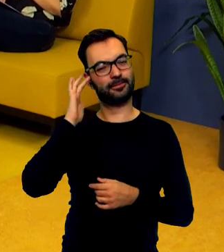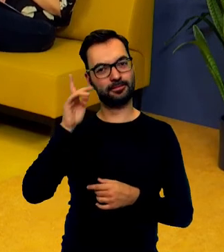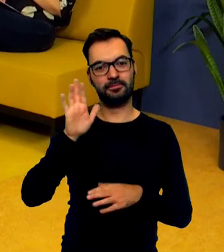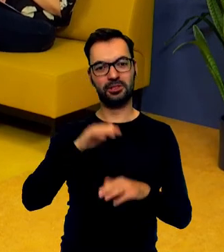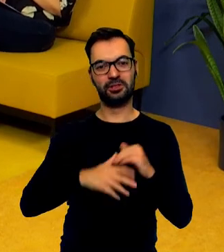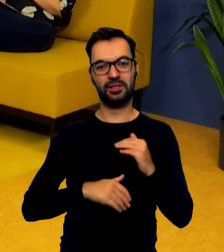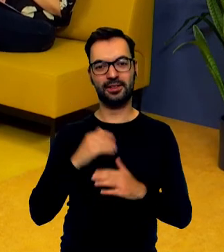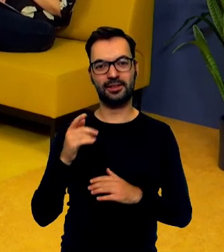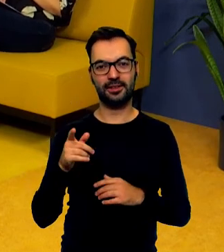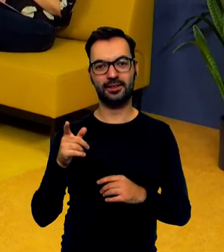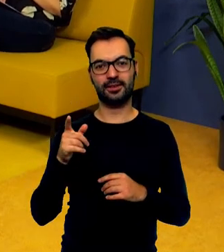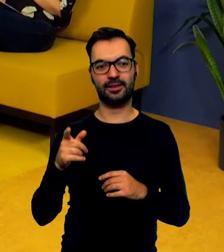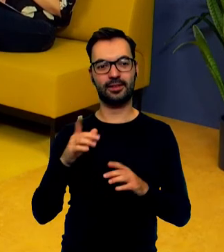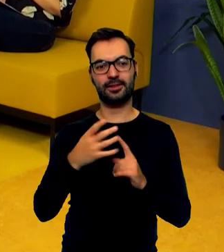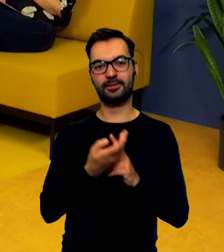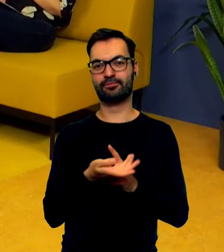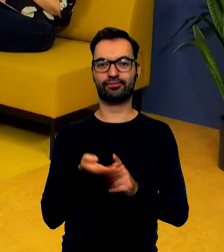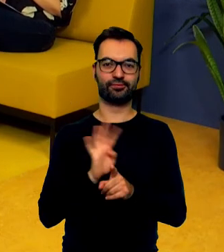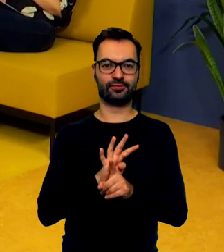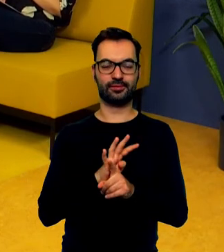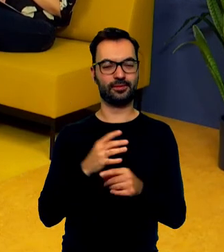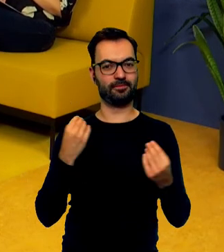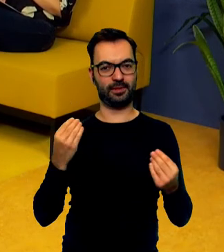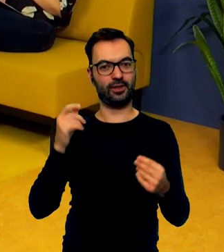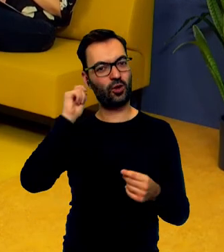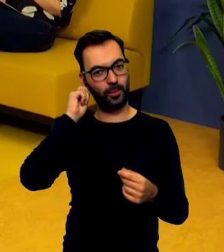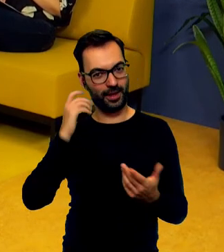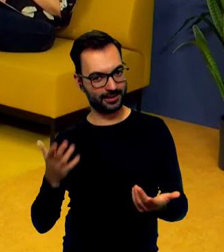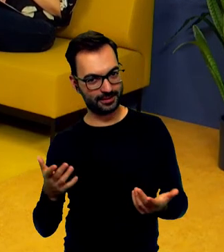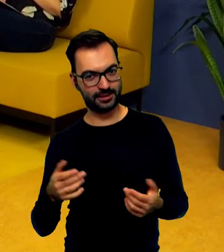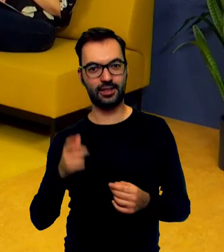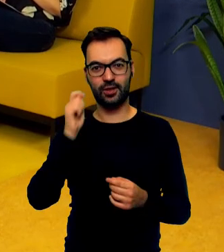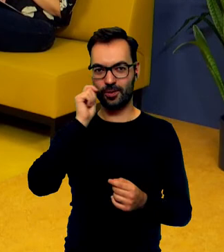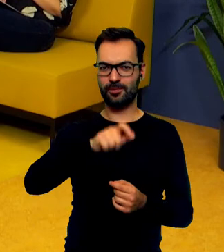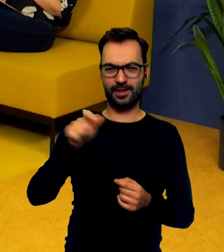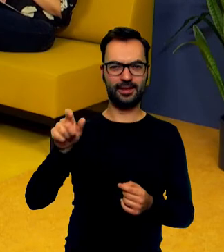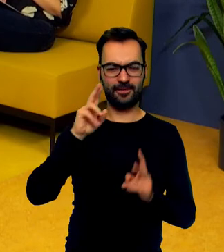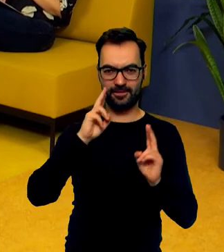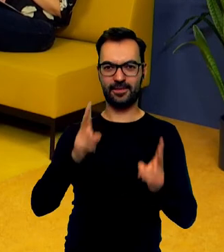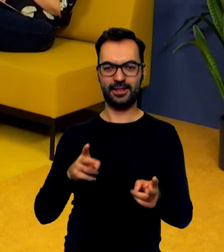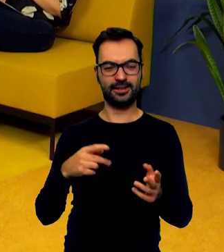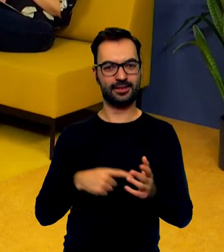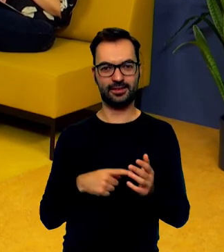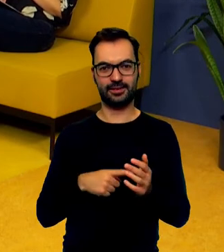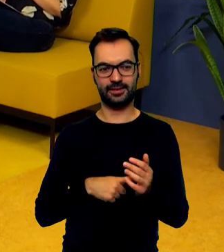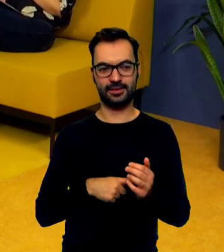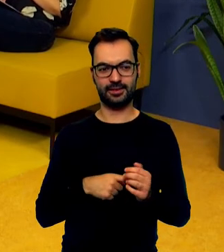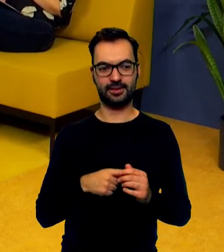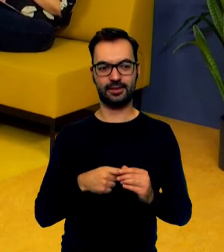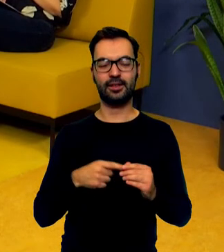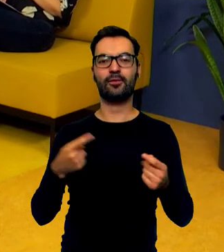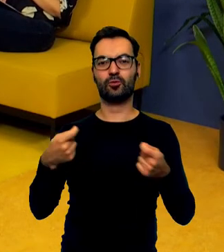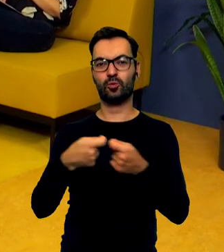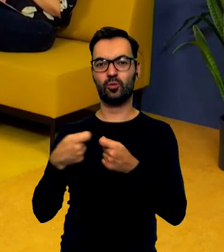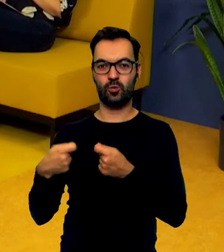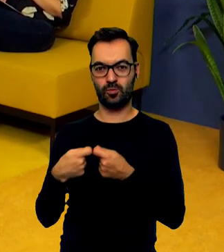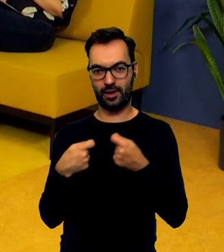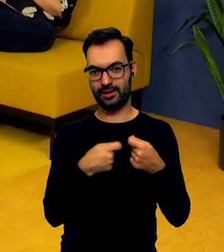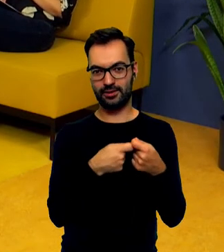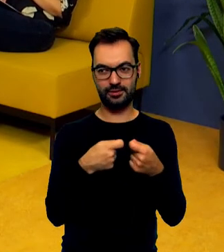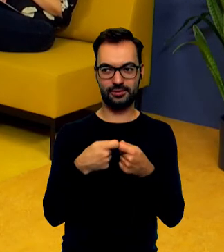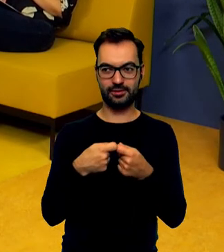masz szczęście być otoczony przez fantastyczne kobiety, bo te kobiety faktycznie wśród